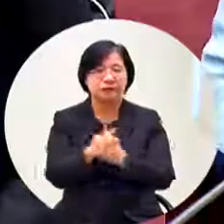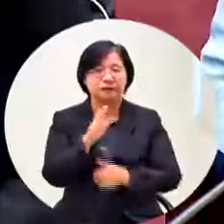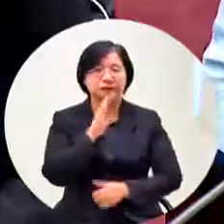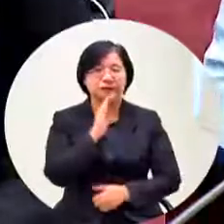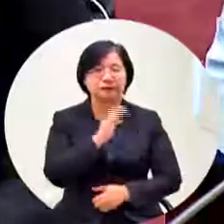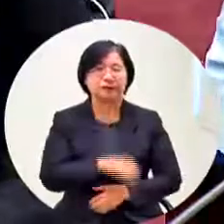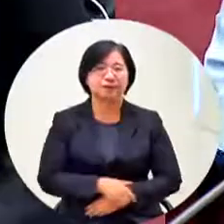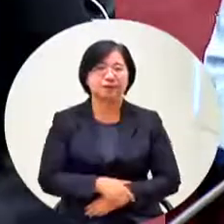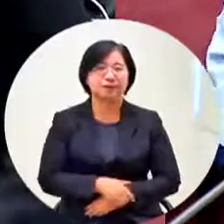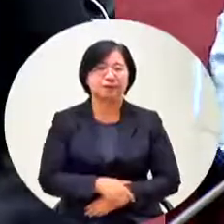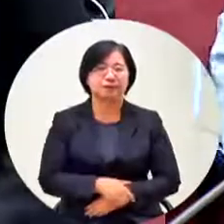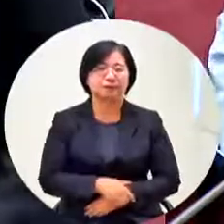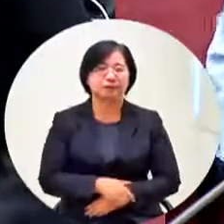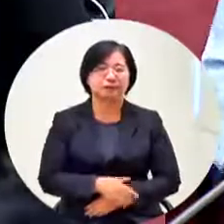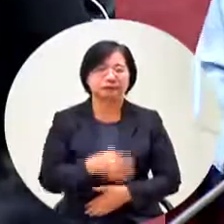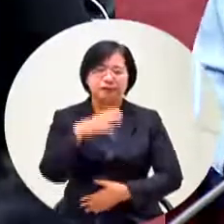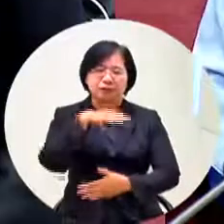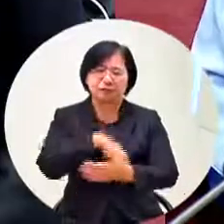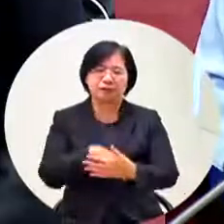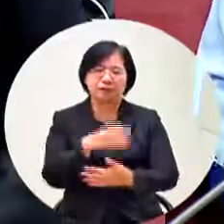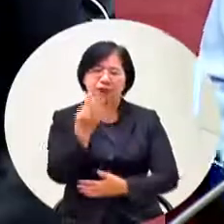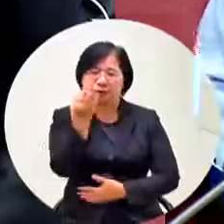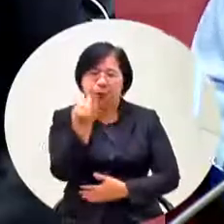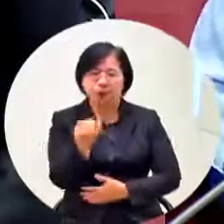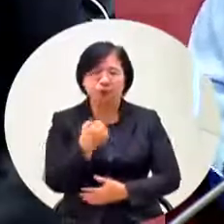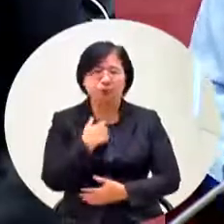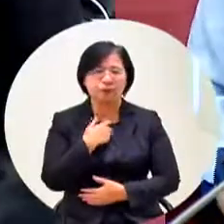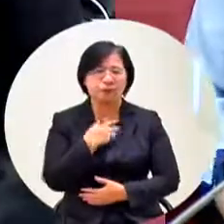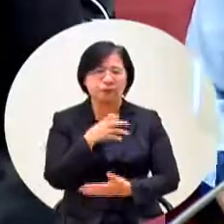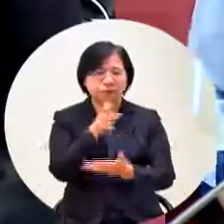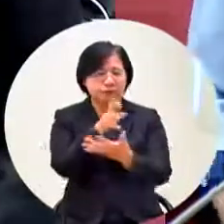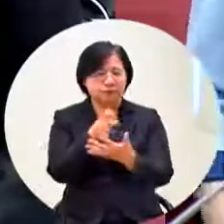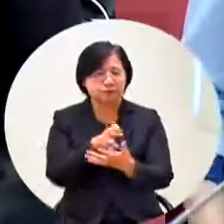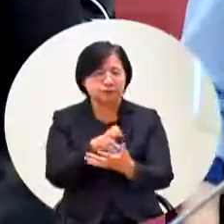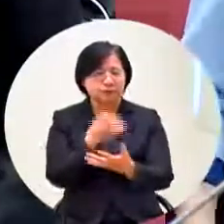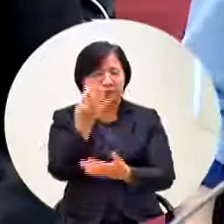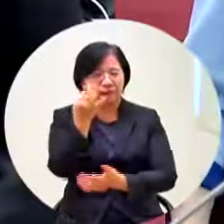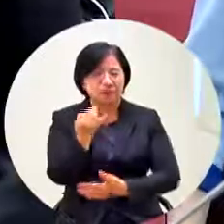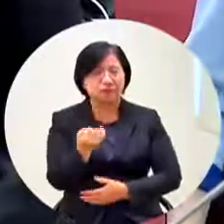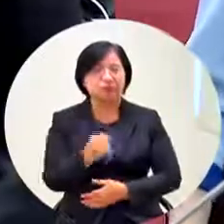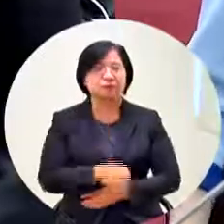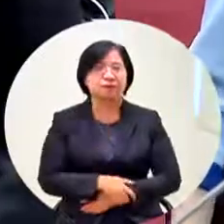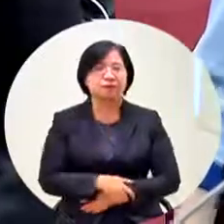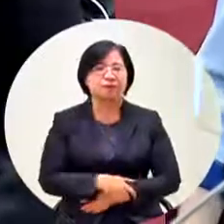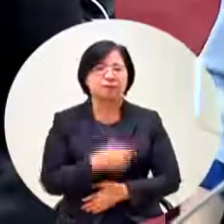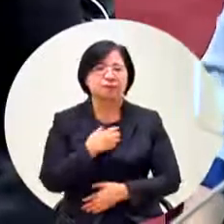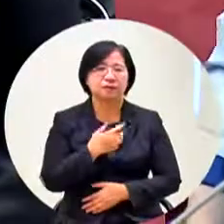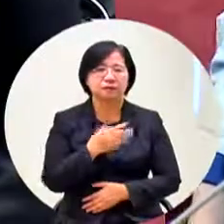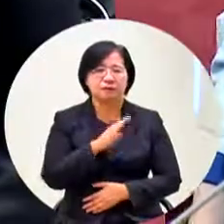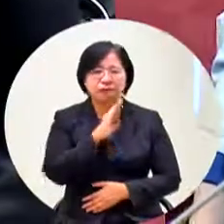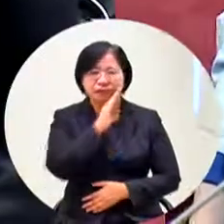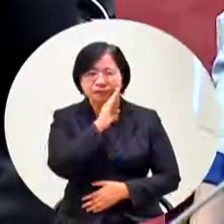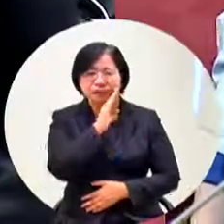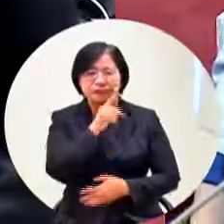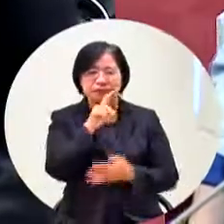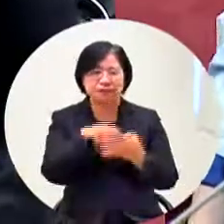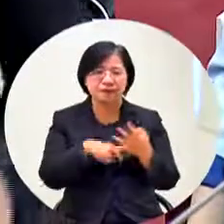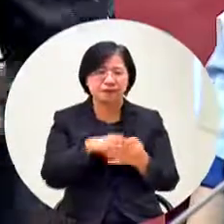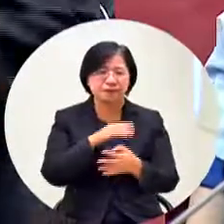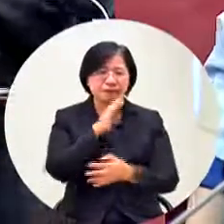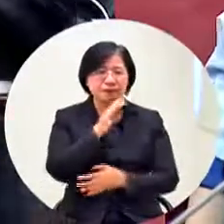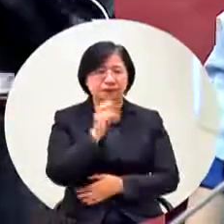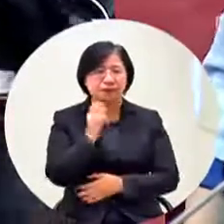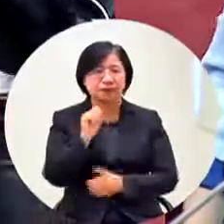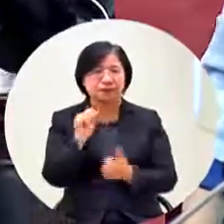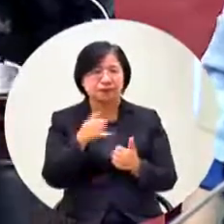面有几个，然后我看到名单里面有几个。大概都是由参事参议来代理，这个大概有政治任务的啦。